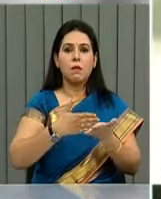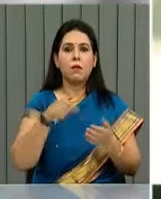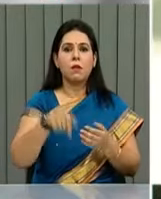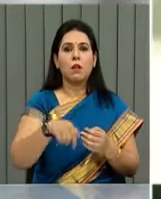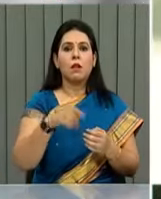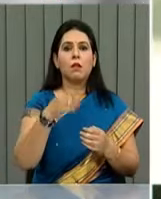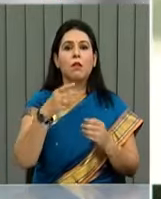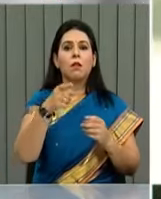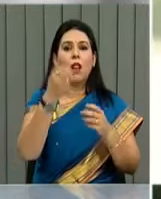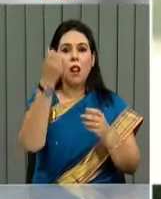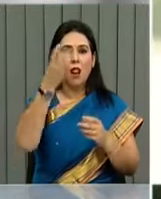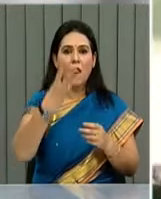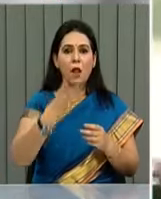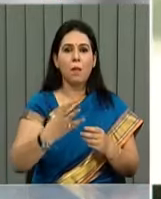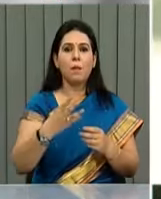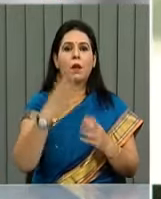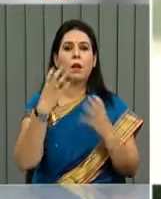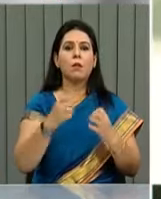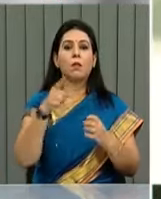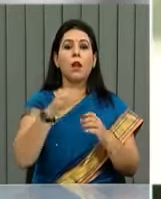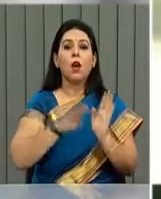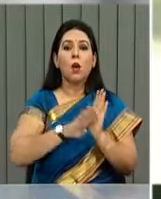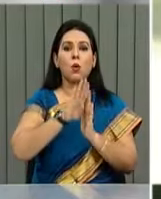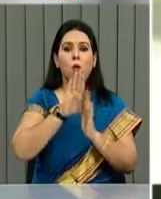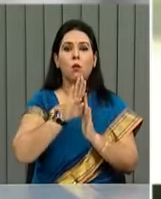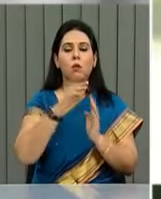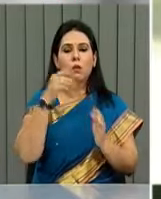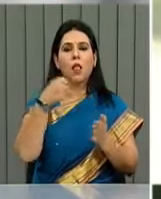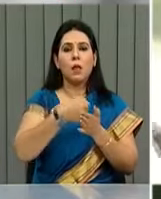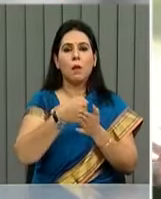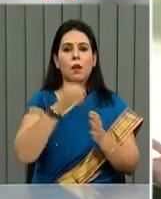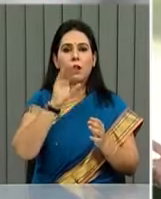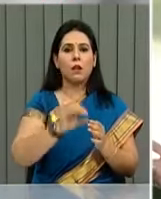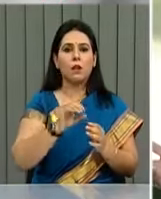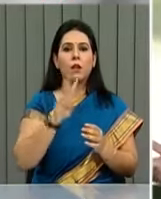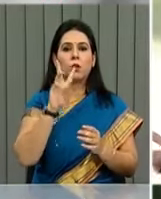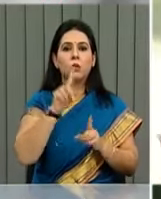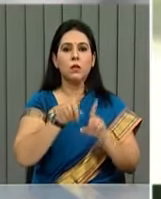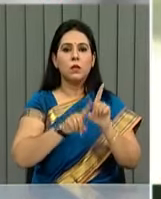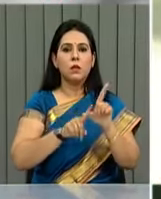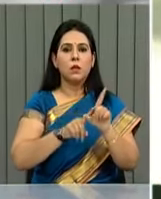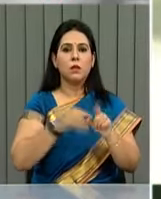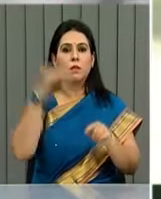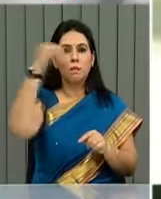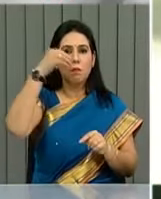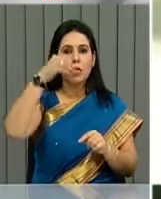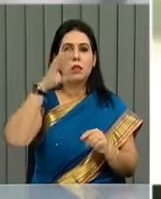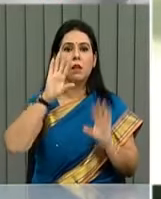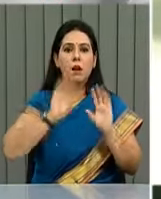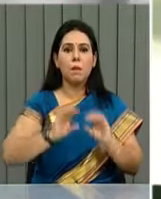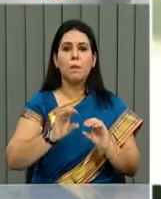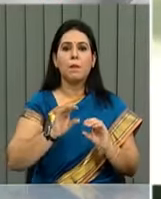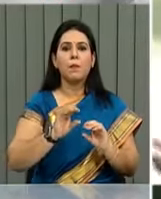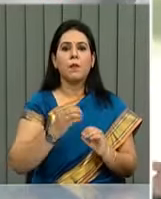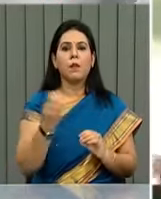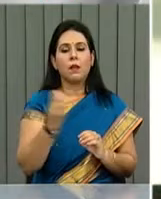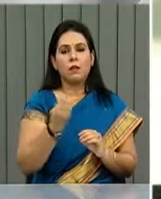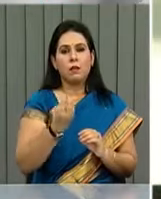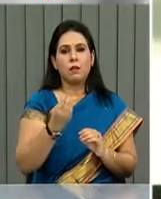भी आंकड़े उसमें कम लगते हैं, इसका ग्रोथ पे असर पड़ता है। लेकिन 2 साल बरसात भी कम रही और